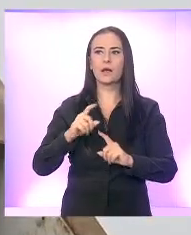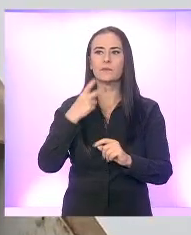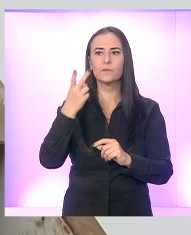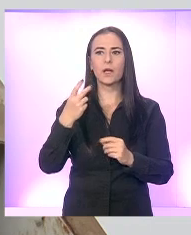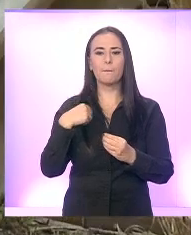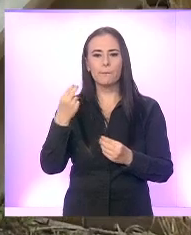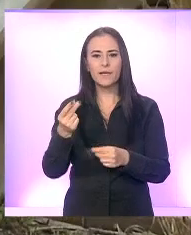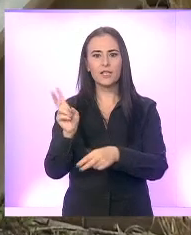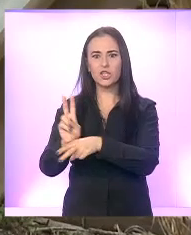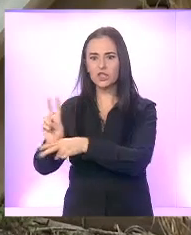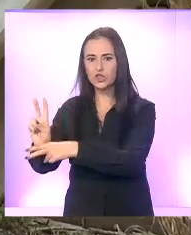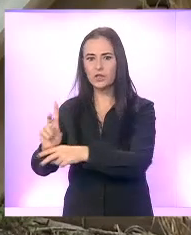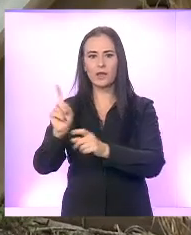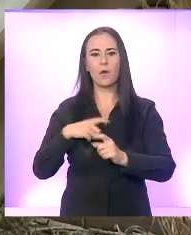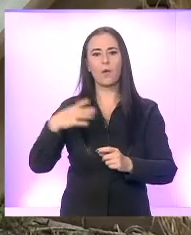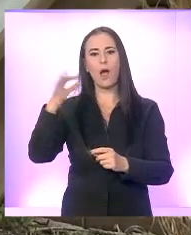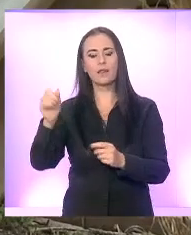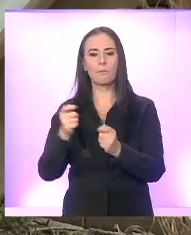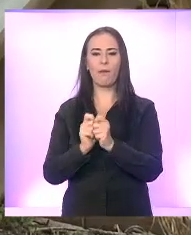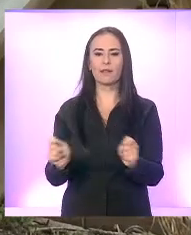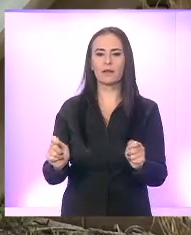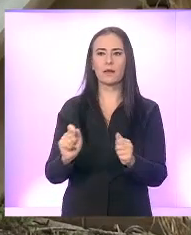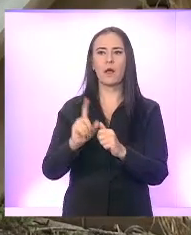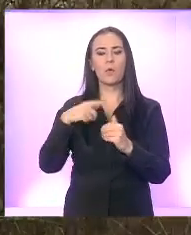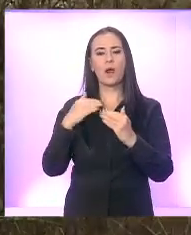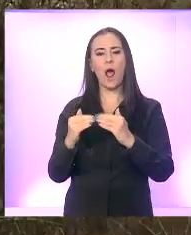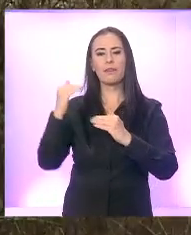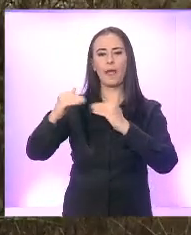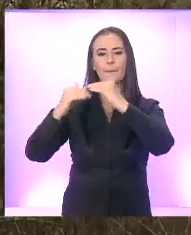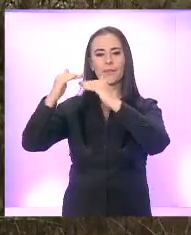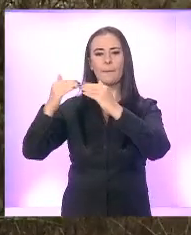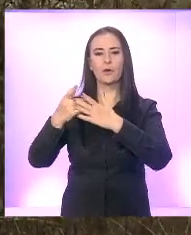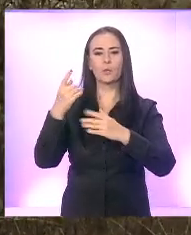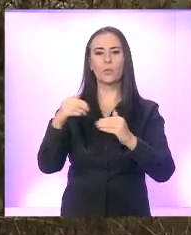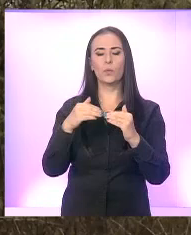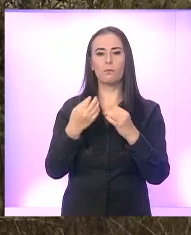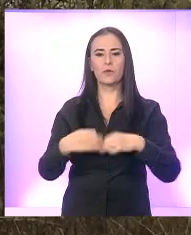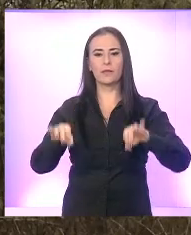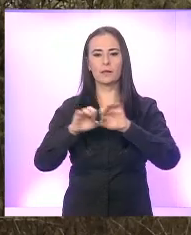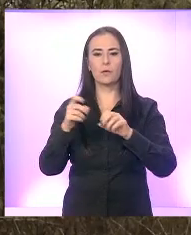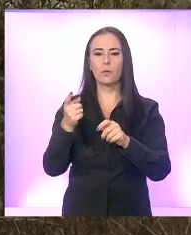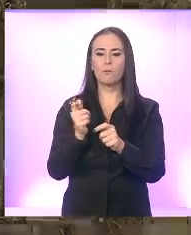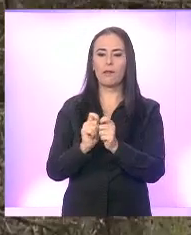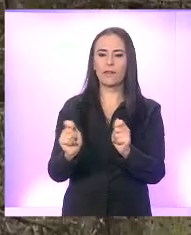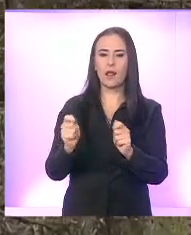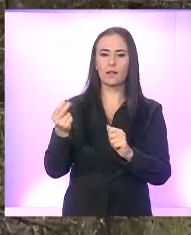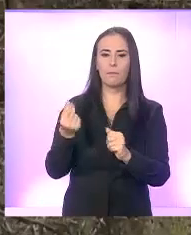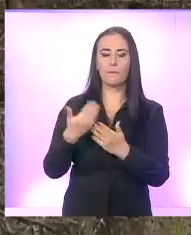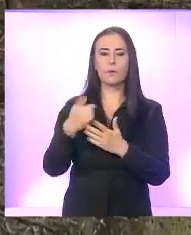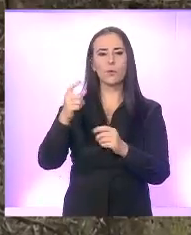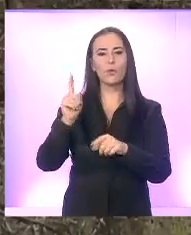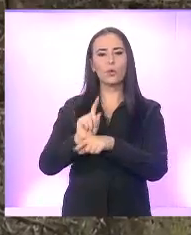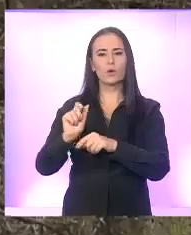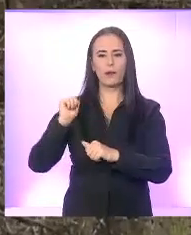bine întreținută, dacă ai material rulant adaptat pentru nevoile oamenilor, material rulant nou și